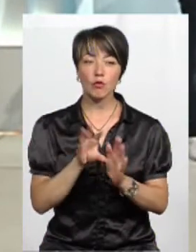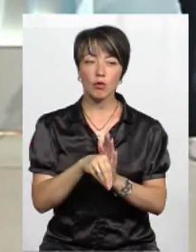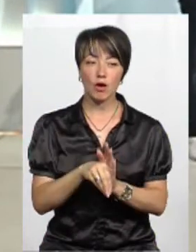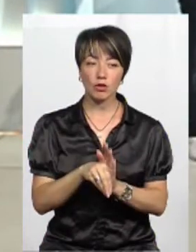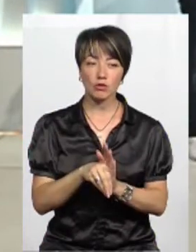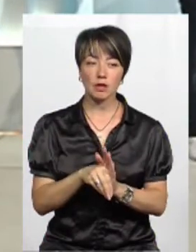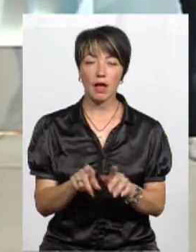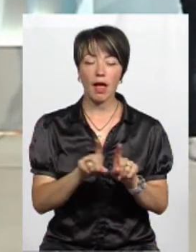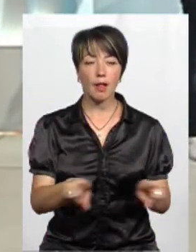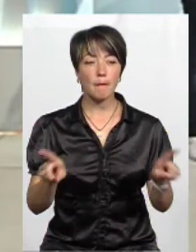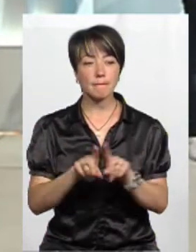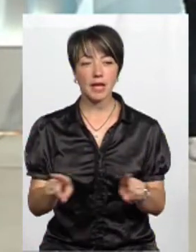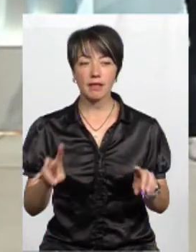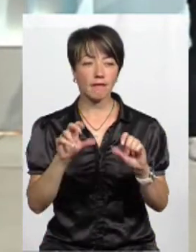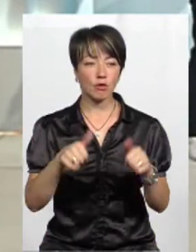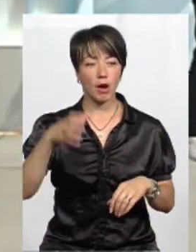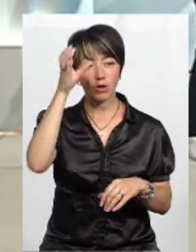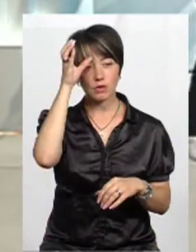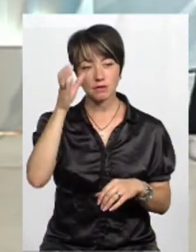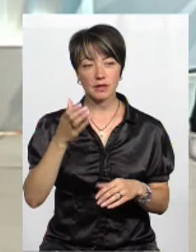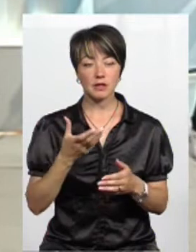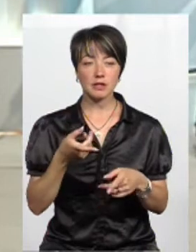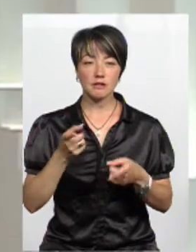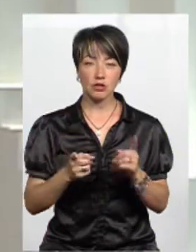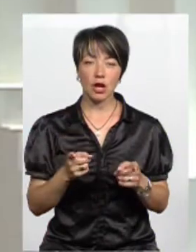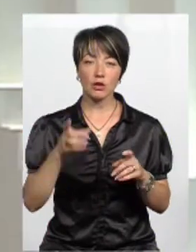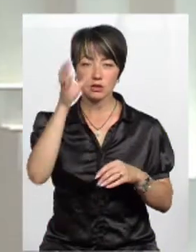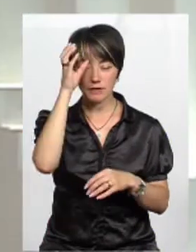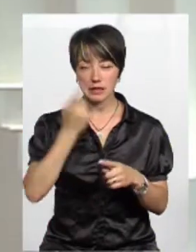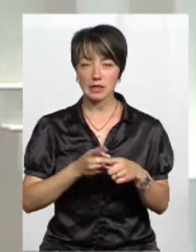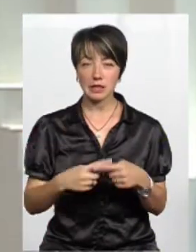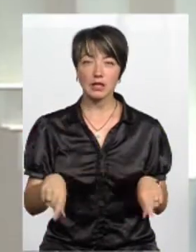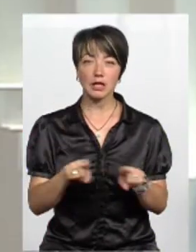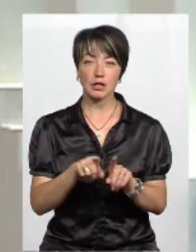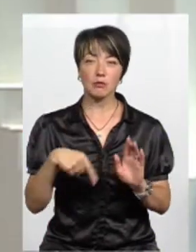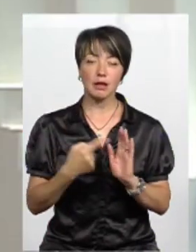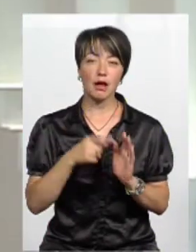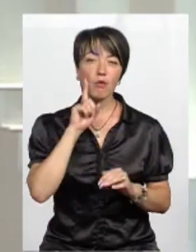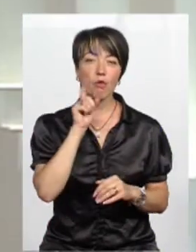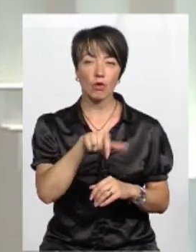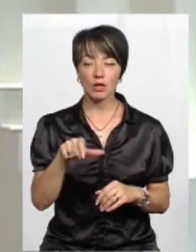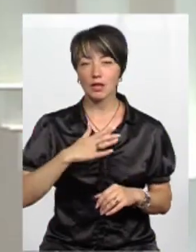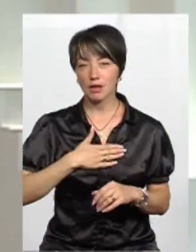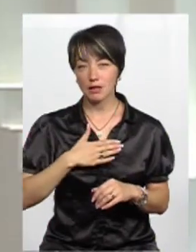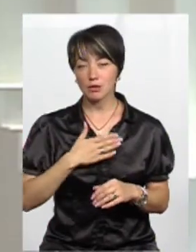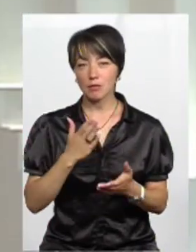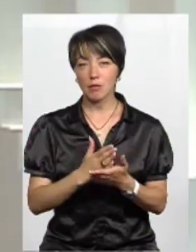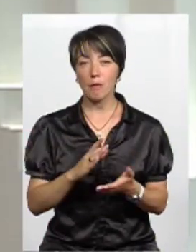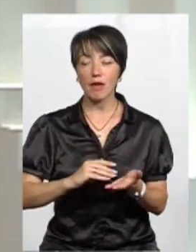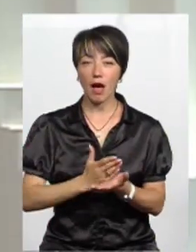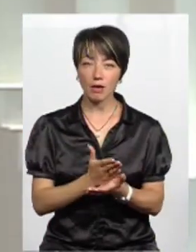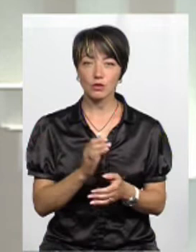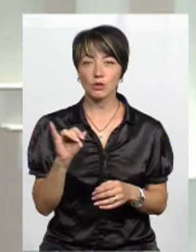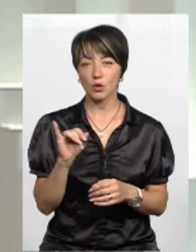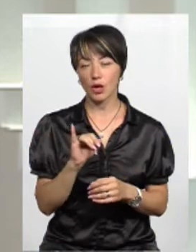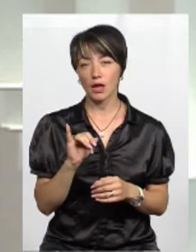впроваджувати елементи неформальної освіти в звичайній освіті. І це теж питання молоді, тому що наша молодь, вона має бути якісною